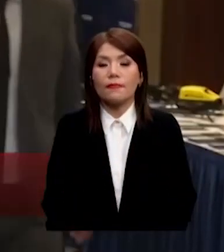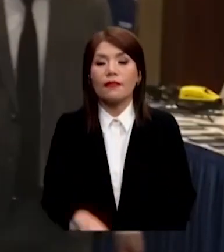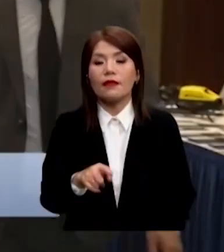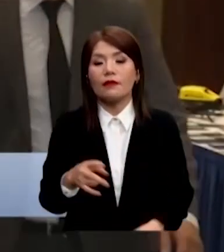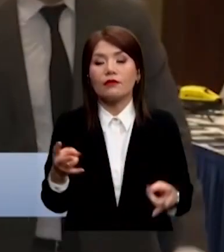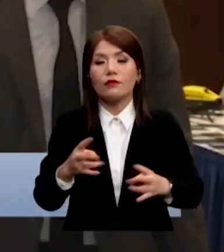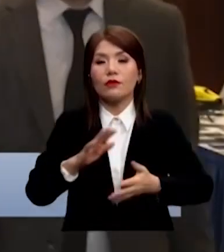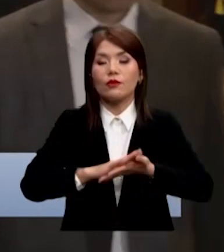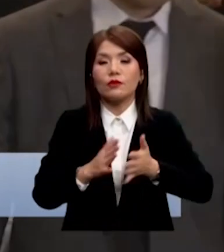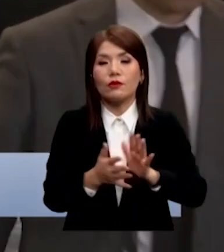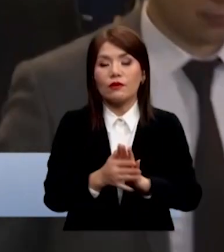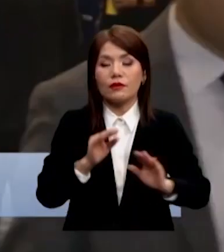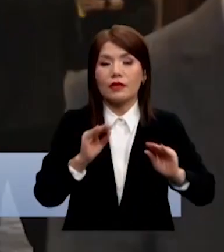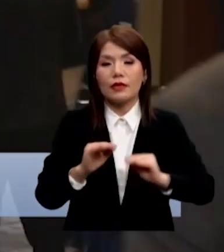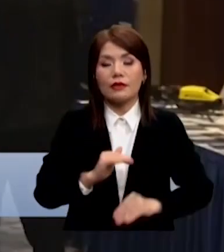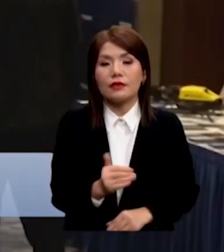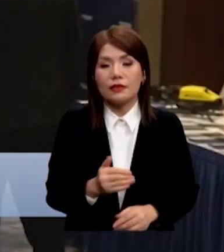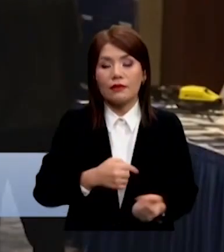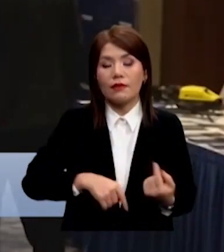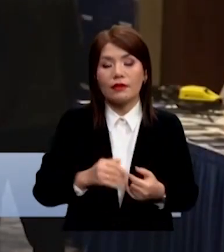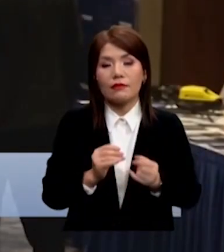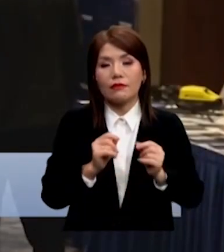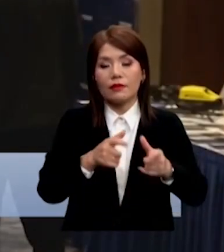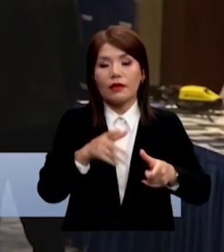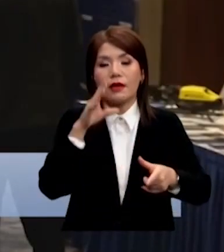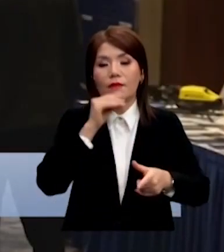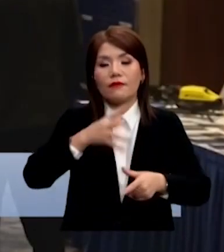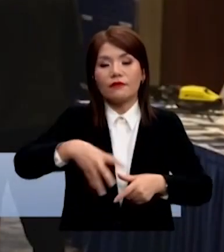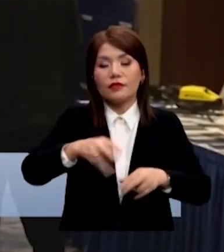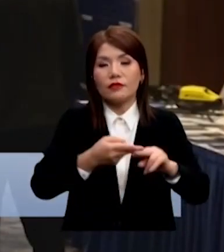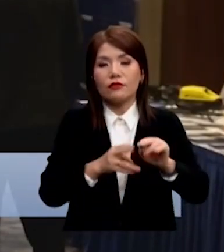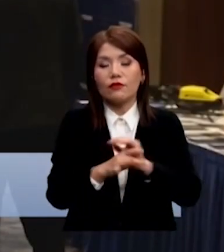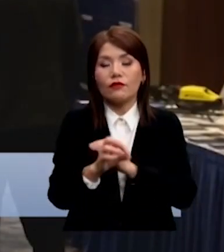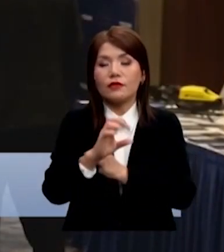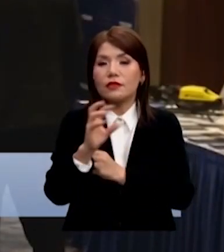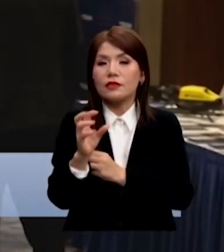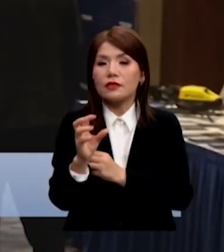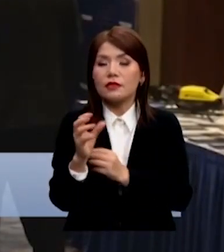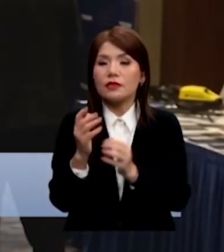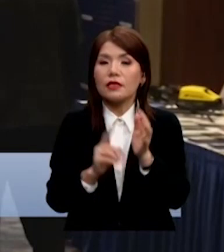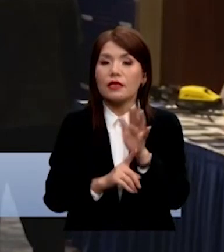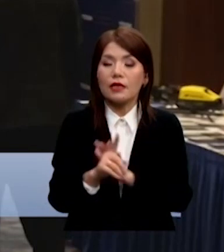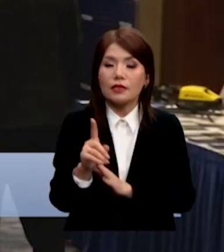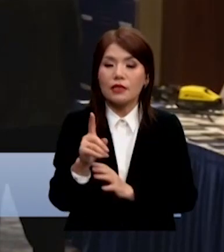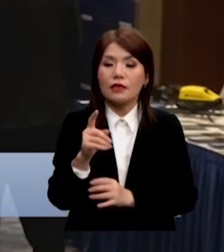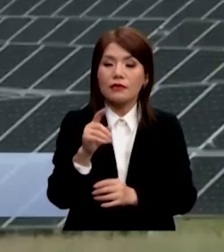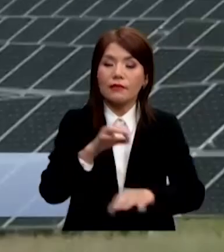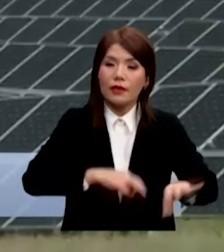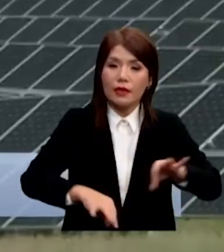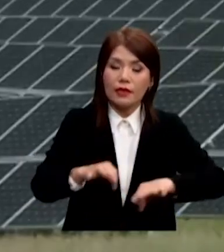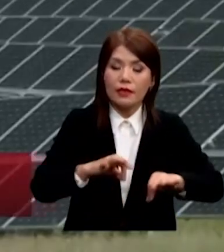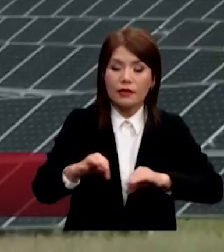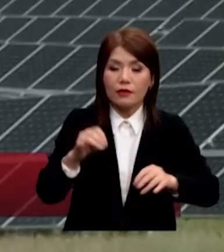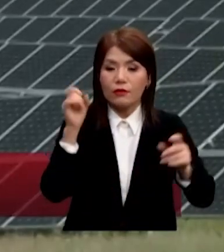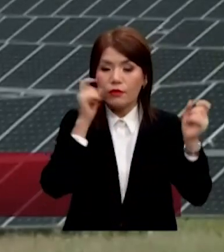необходимо создать условия, чтобы частный бизнес пошел в этот сегмент, вообще в сектор энергоэффективности, и начал реализацию таких проектов.